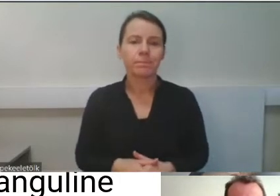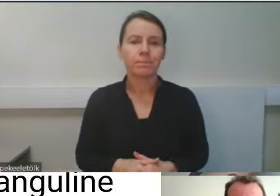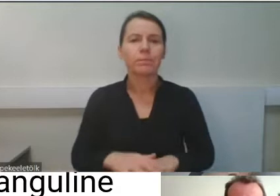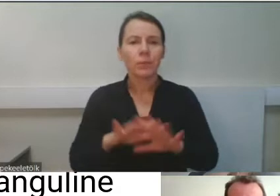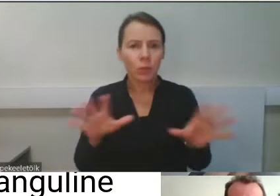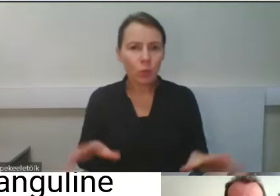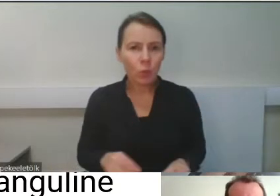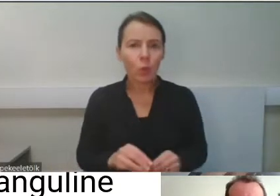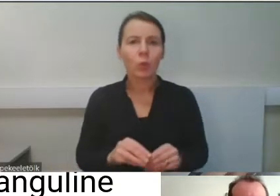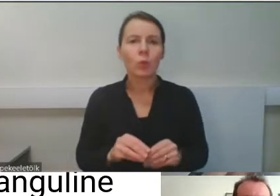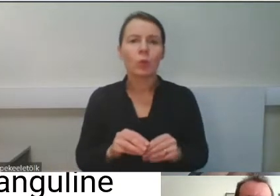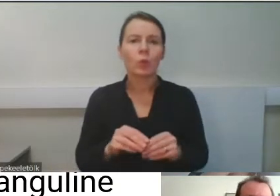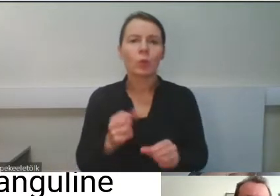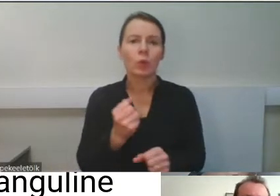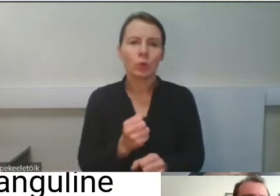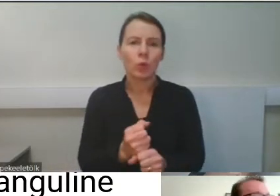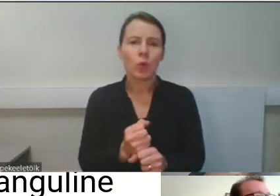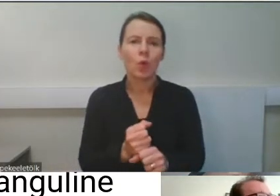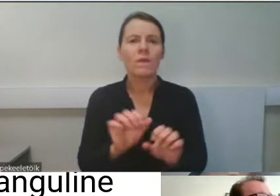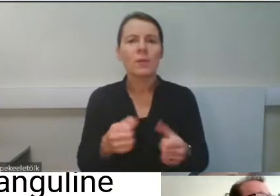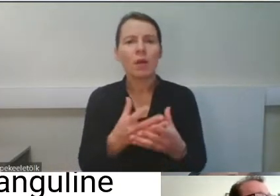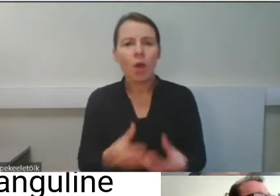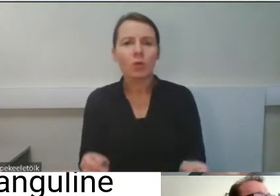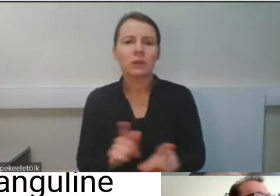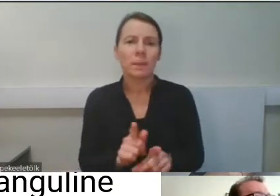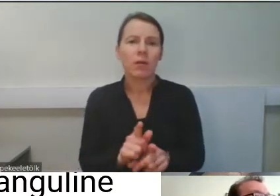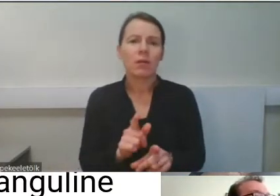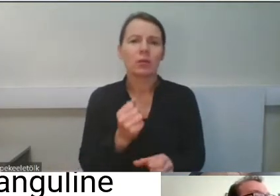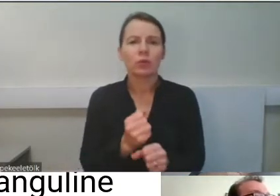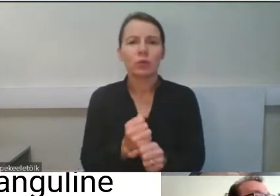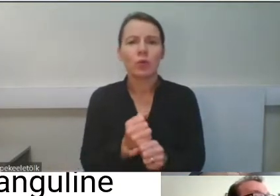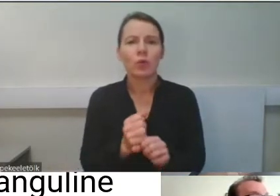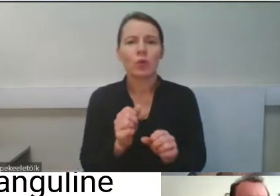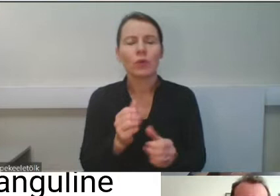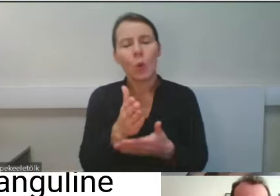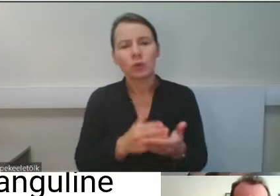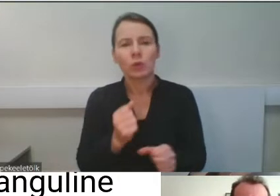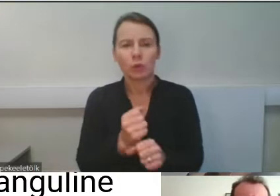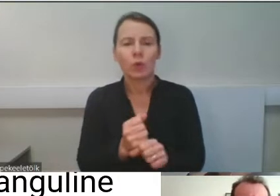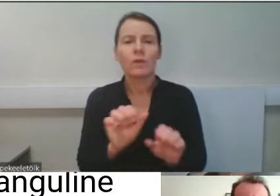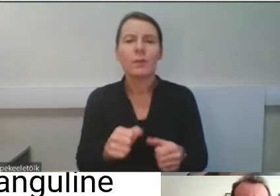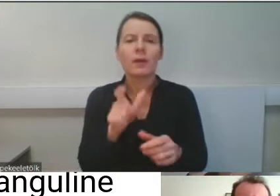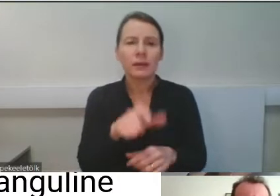Ja kui nüüd rääkidagi siis sellest, et mis andmed statistikamete andmebaasis on ja kelle kohta, et